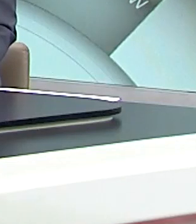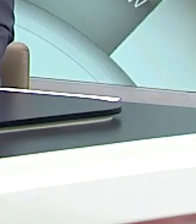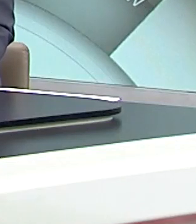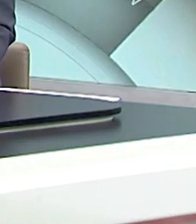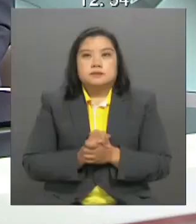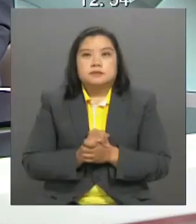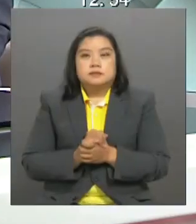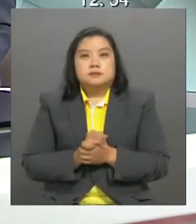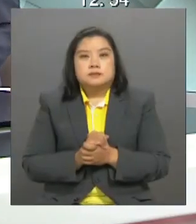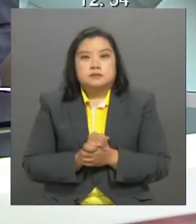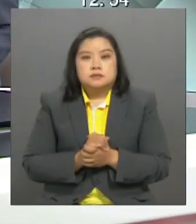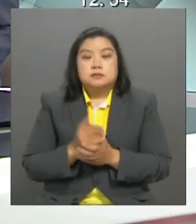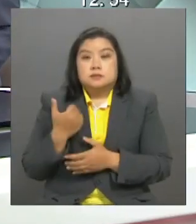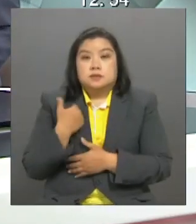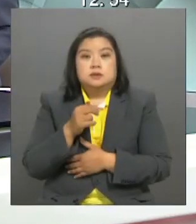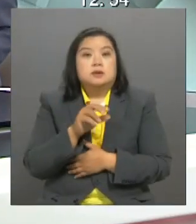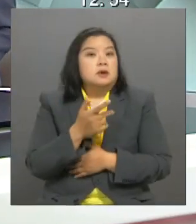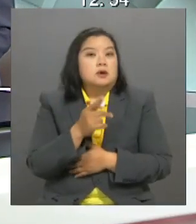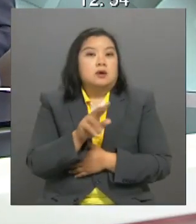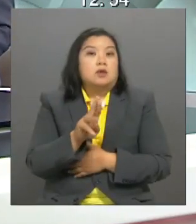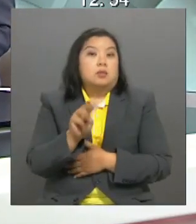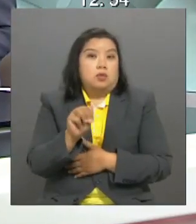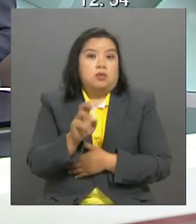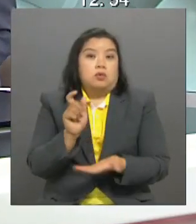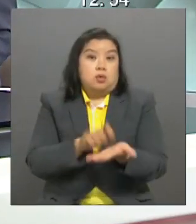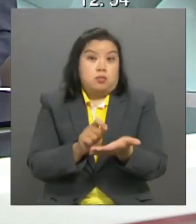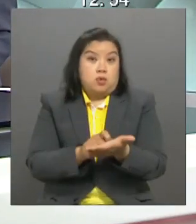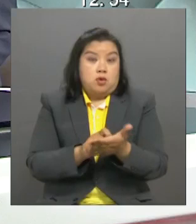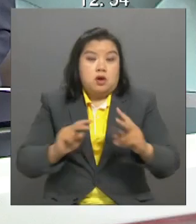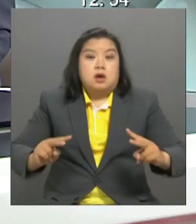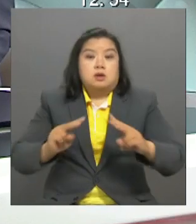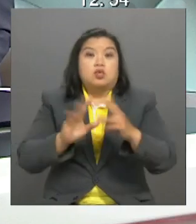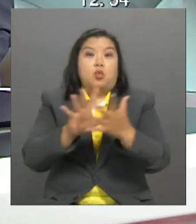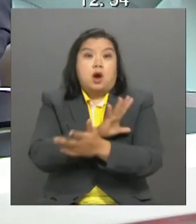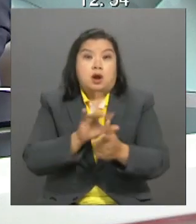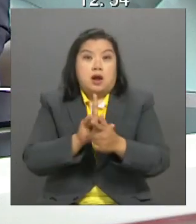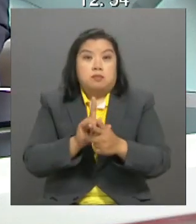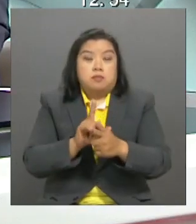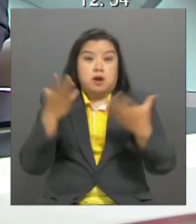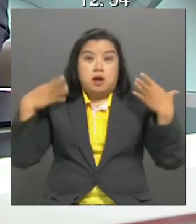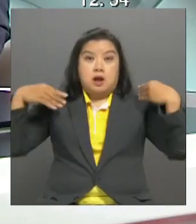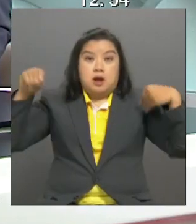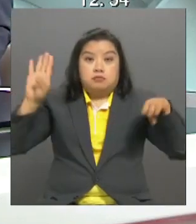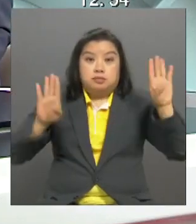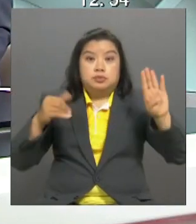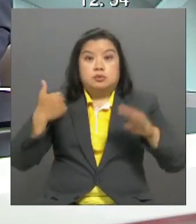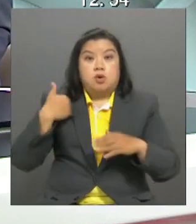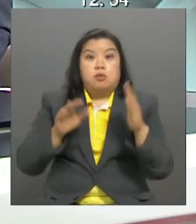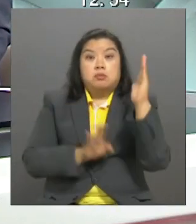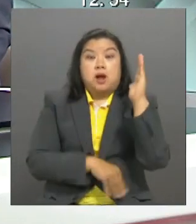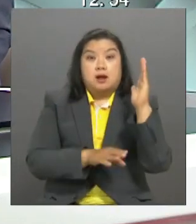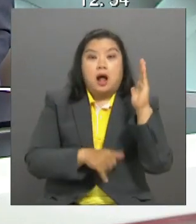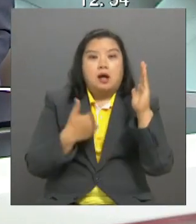มื่อเดือนที่ผ่านมาคณะรัฐมนตรีอนุมัติให้กระทรวงวัฒนธรรมเสนอชื่อมโนราขึ้นเป็นบัญชีมรดกโลกซึ่งในพื้นที่ก็มีกลุ่มวิส